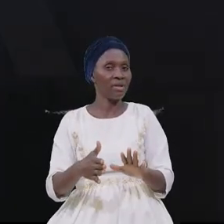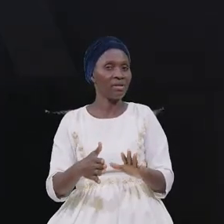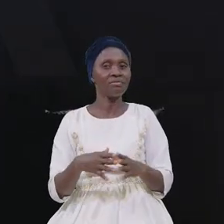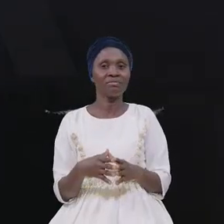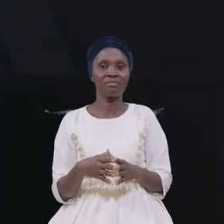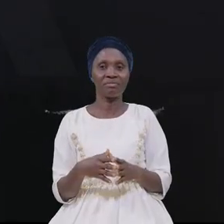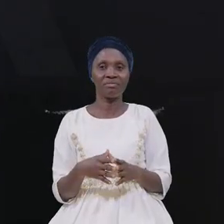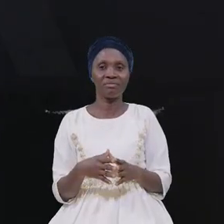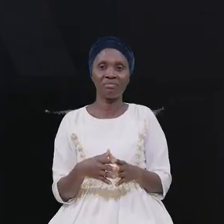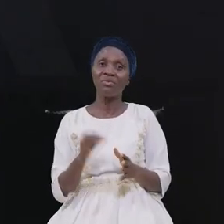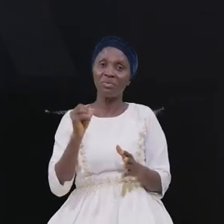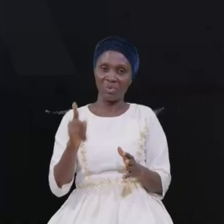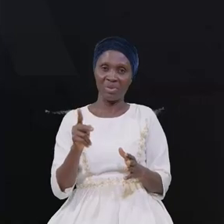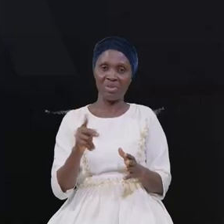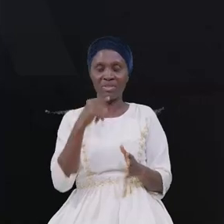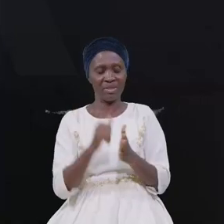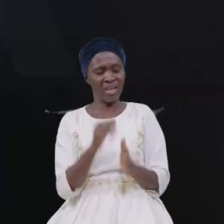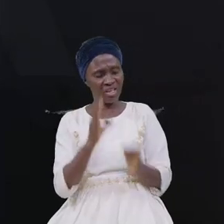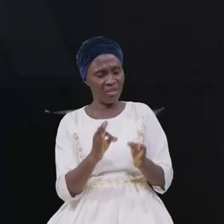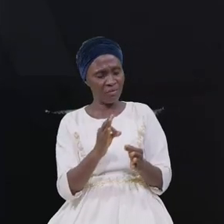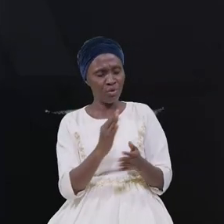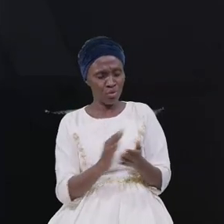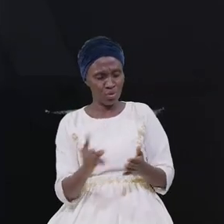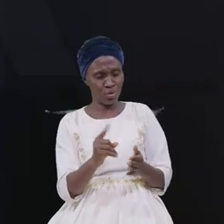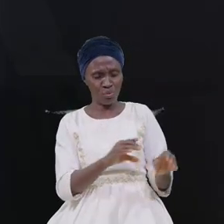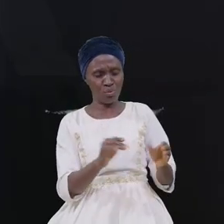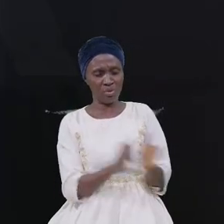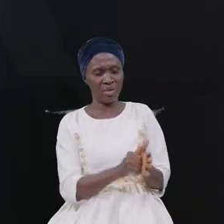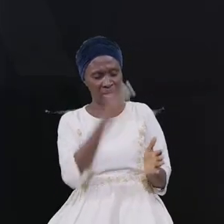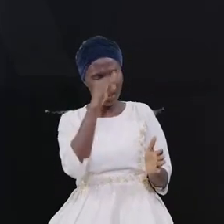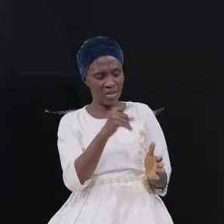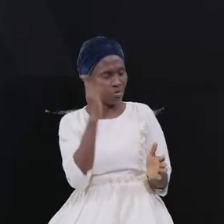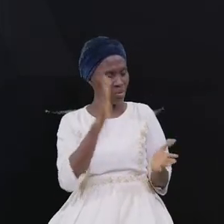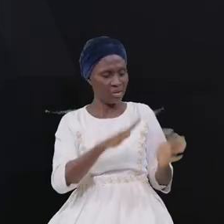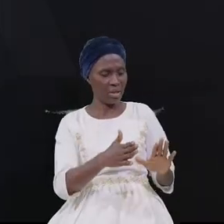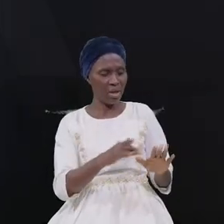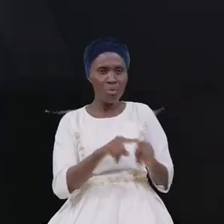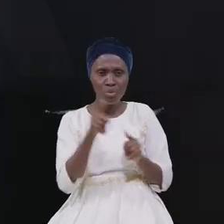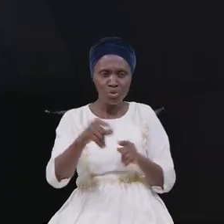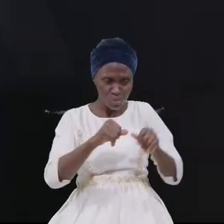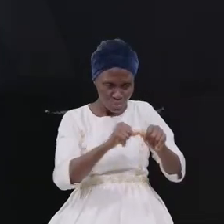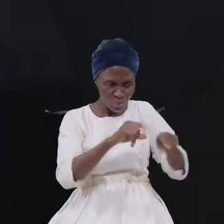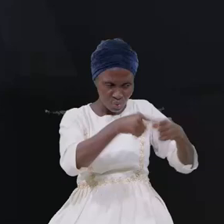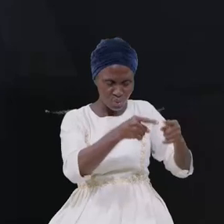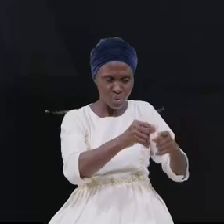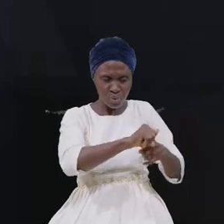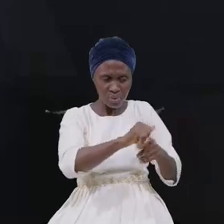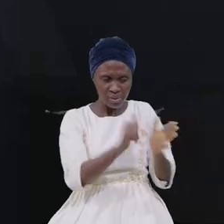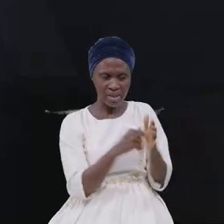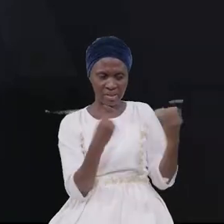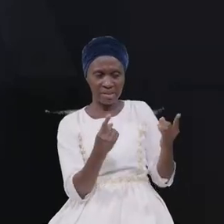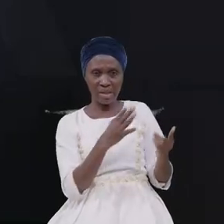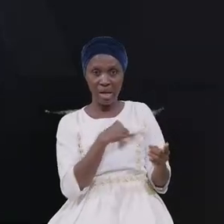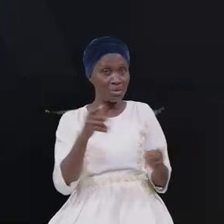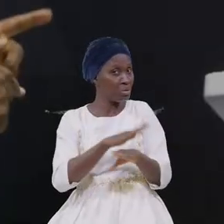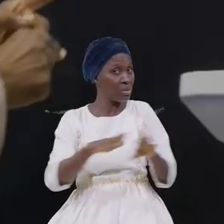si quelqu'un fait cela, la personne va mourir. Vous êtes allé faire ça et vous n'étiez pas mort. Vous n'étiez